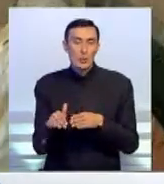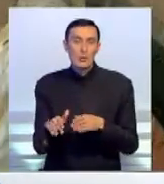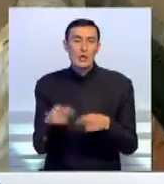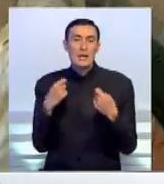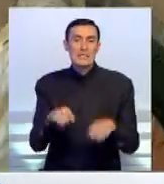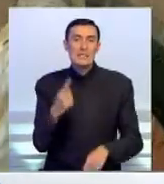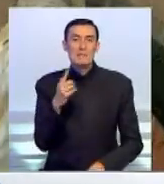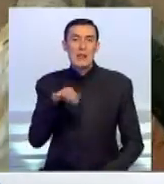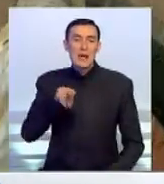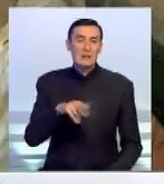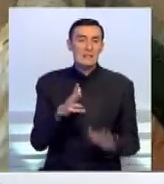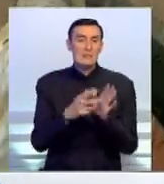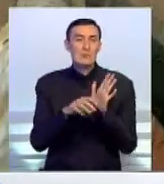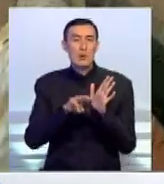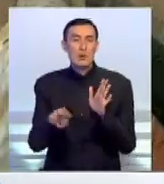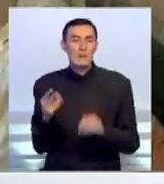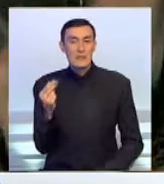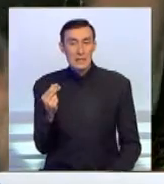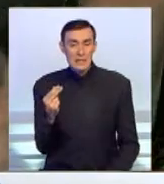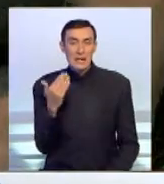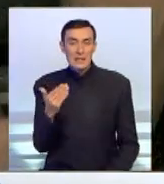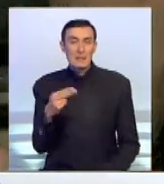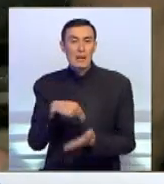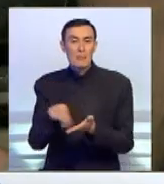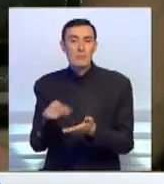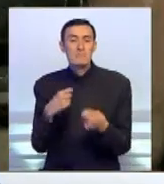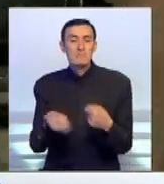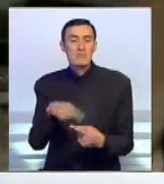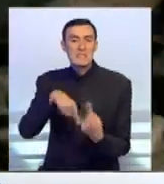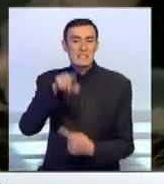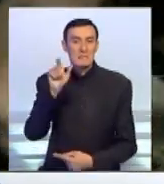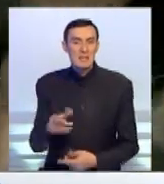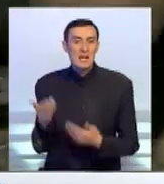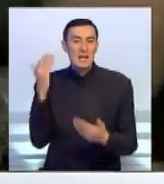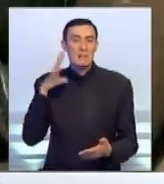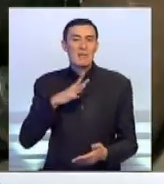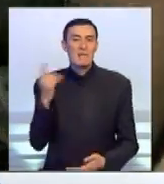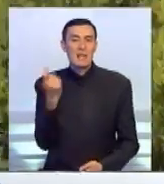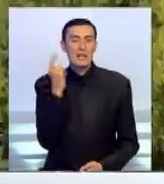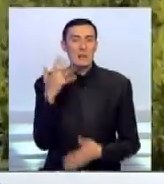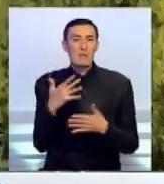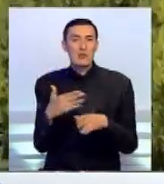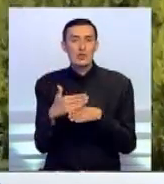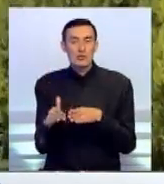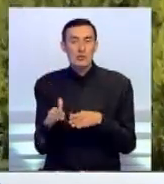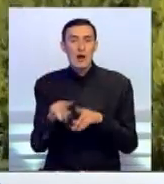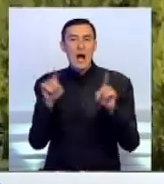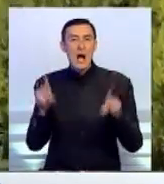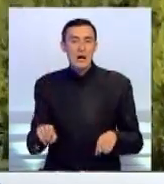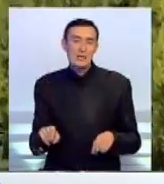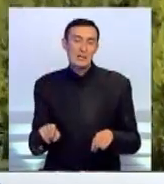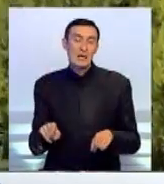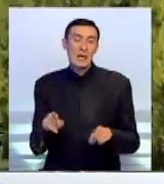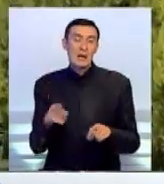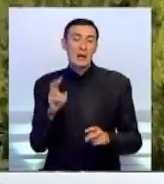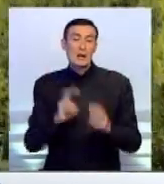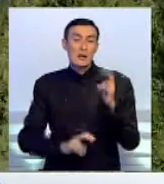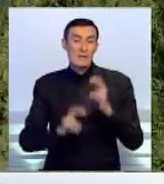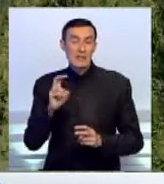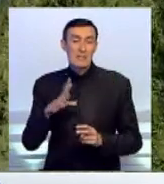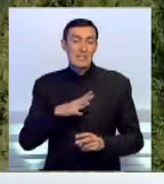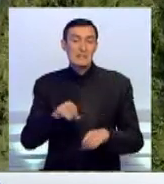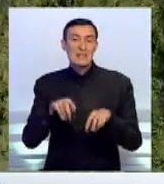за 1,8 миллиарда тенге. Их приобрел бизнесмен, который ранее владел большей частью акций теплового гиганта. Как